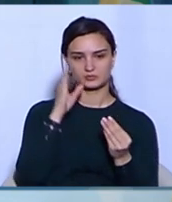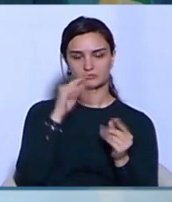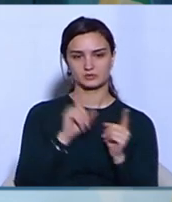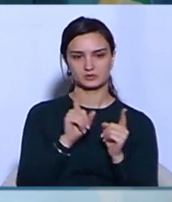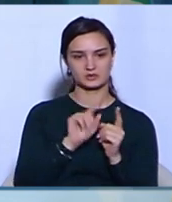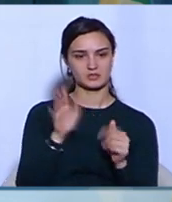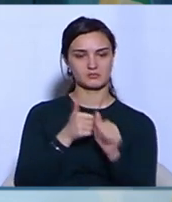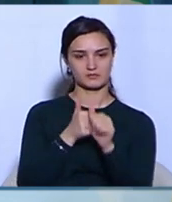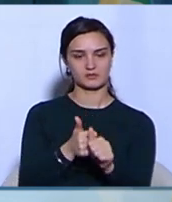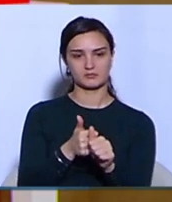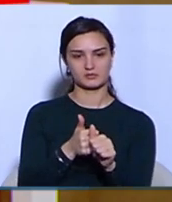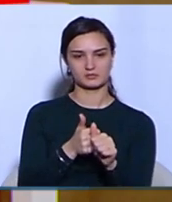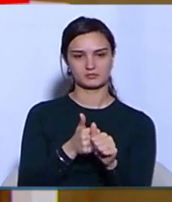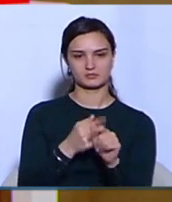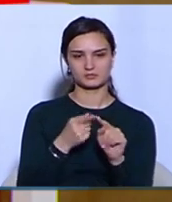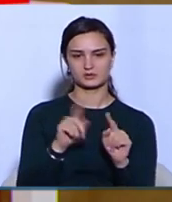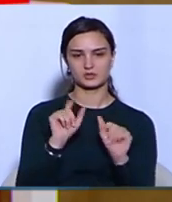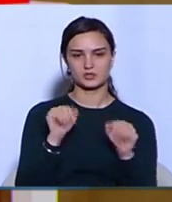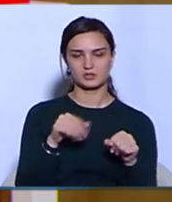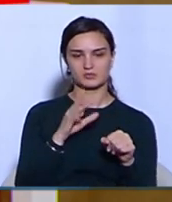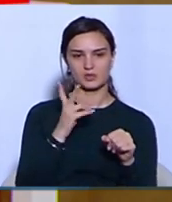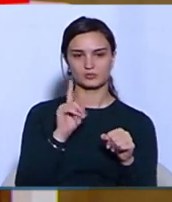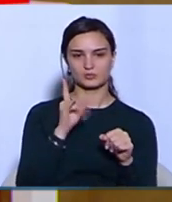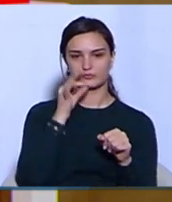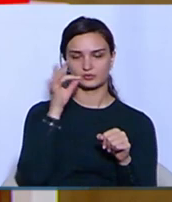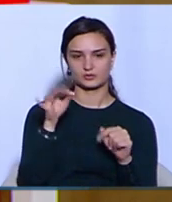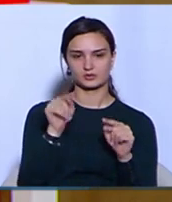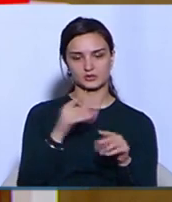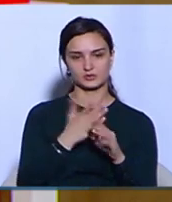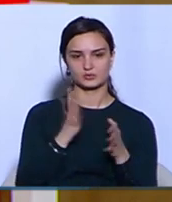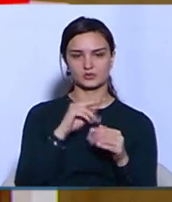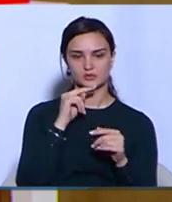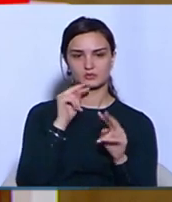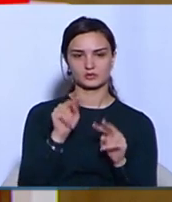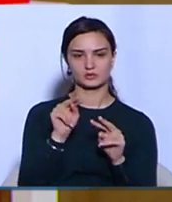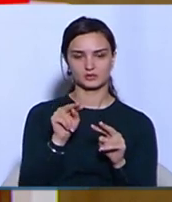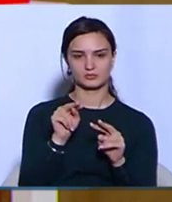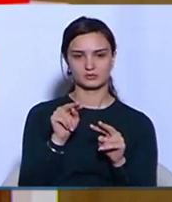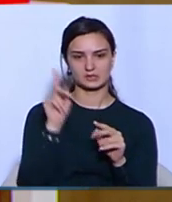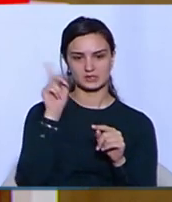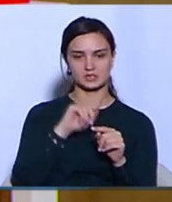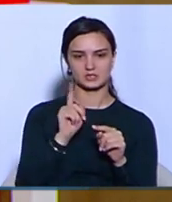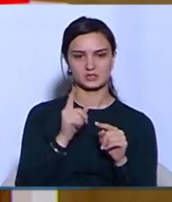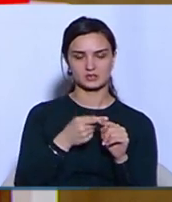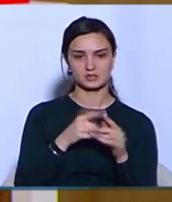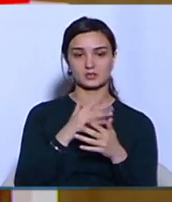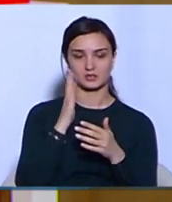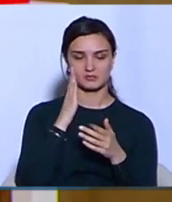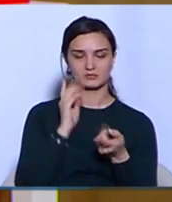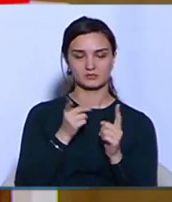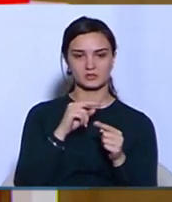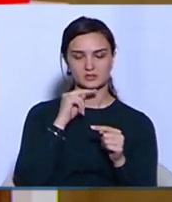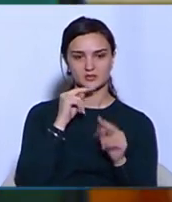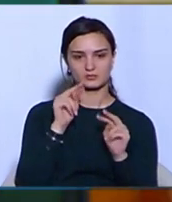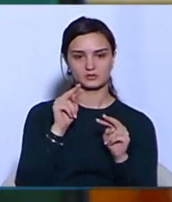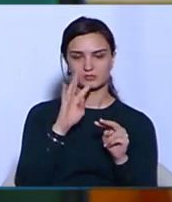არ მიყვება. რა შეიძლება ვუთხრათ ამ შემთხვევაში? არის თუ არა საყურადღებო? იცით, ნამდვილად საყურადღებოა, იმიტომ